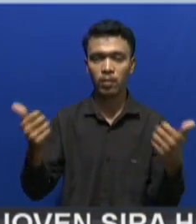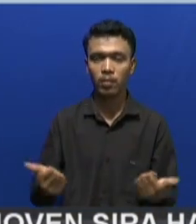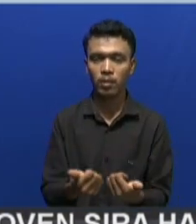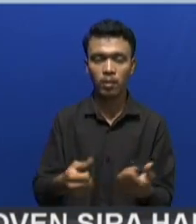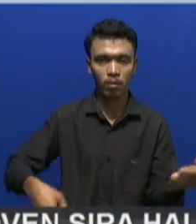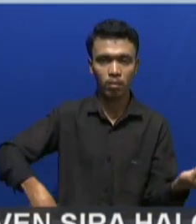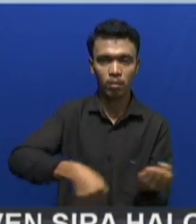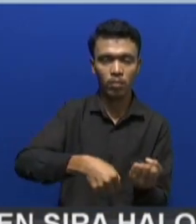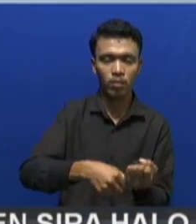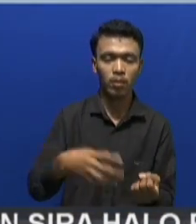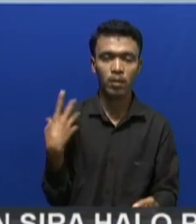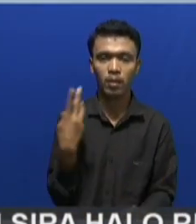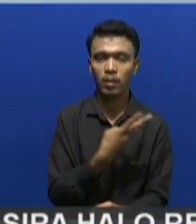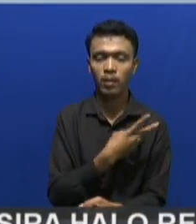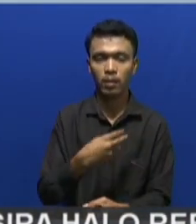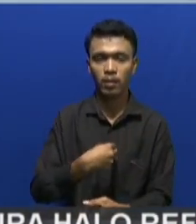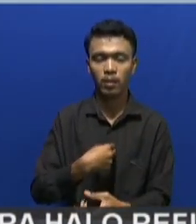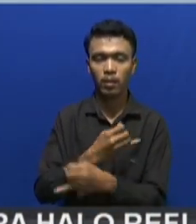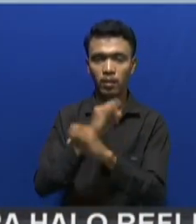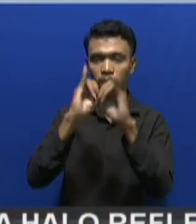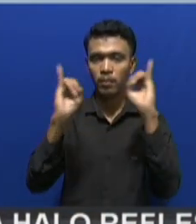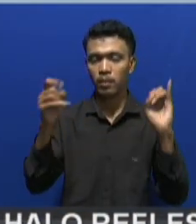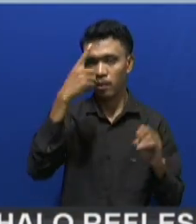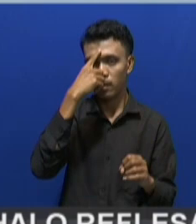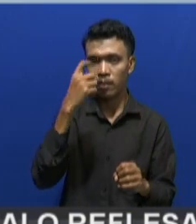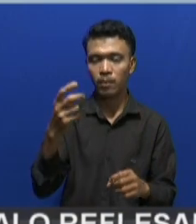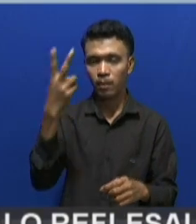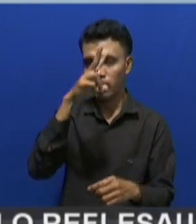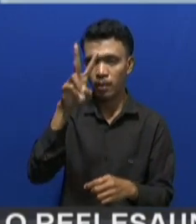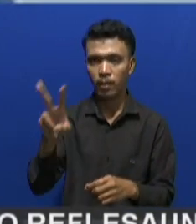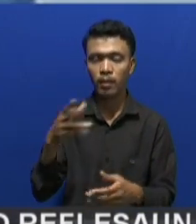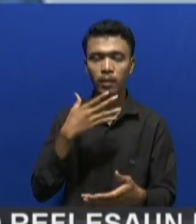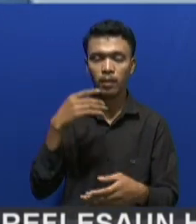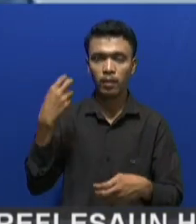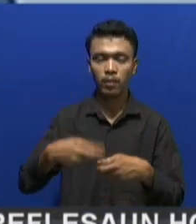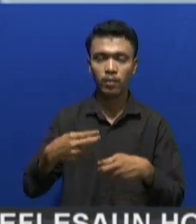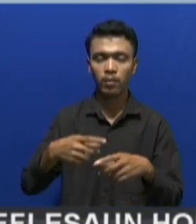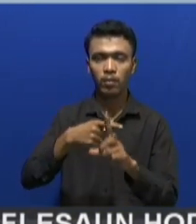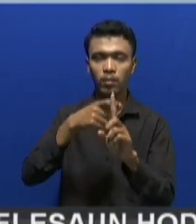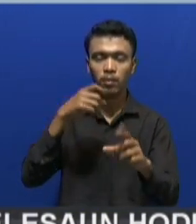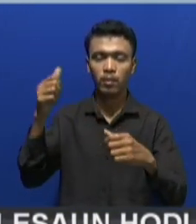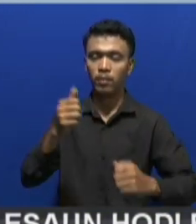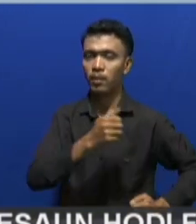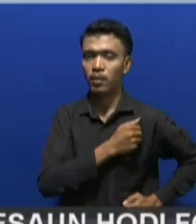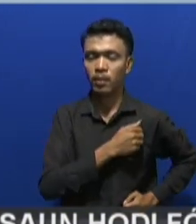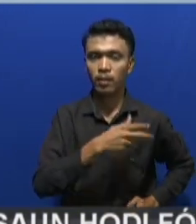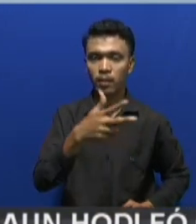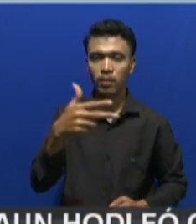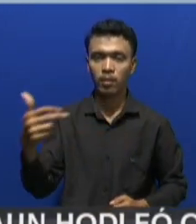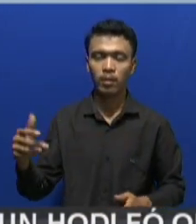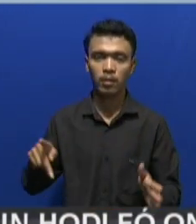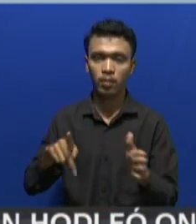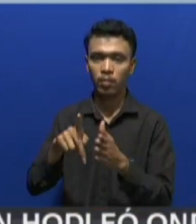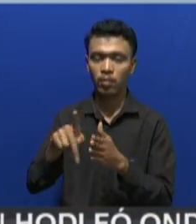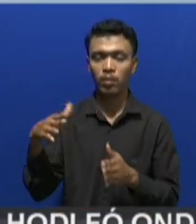suporta itania independensia, tambah hari brutalismo militar Indonesia ini nebe oho, foisa asira ia